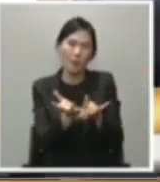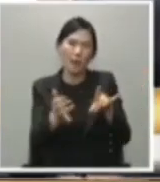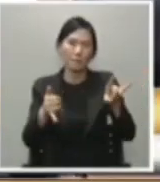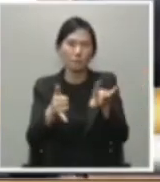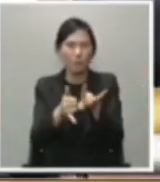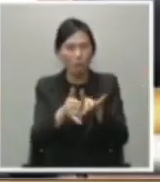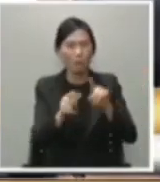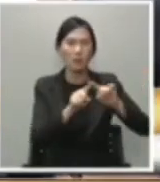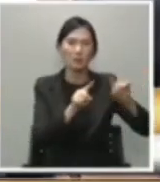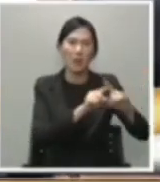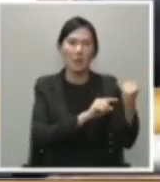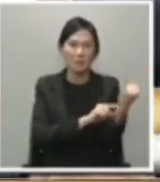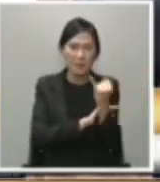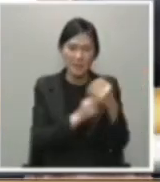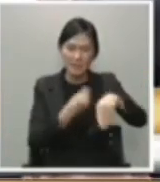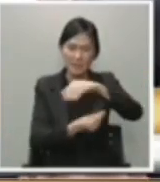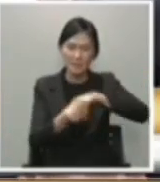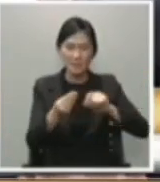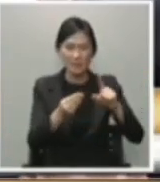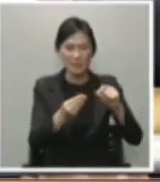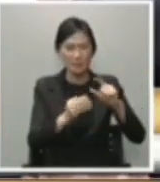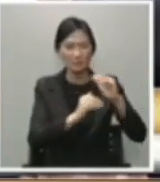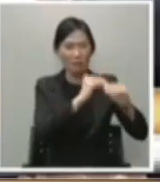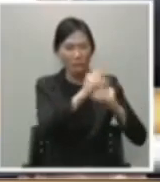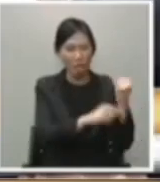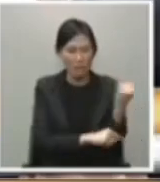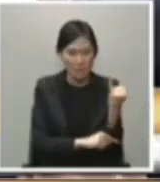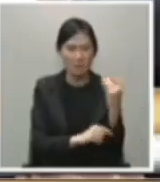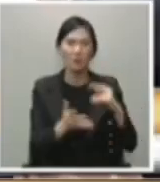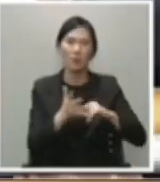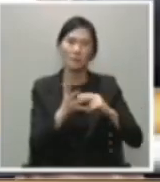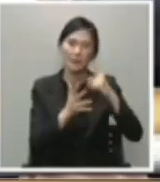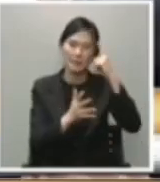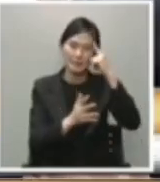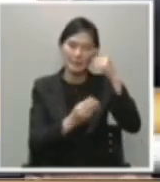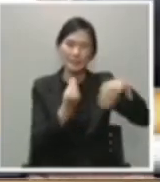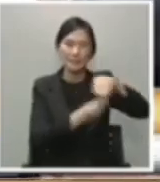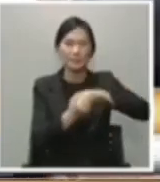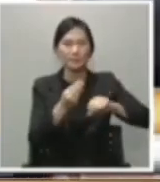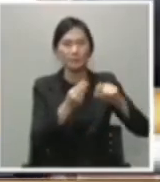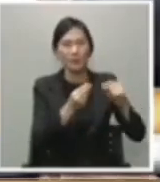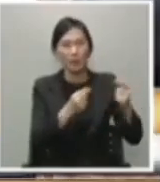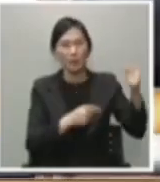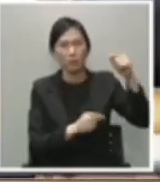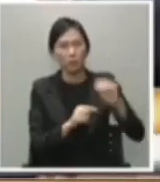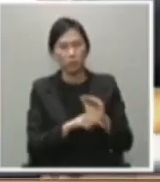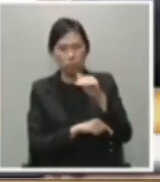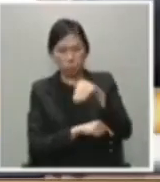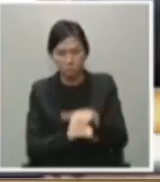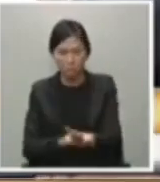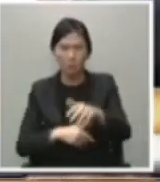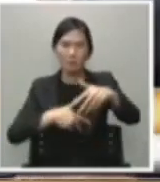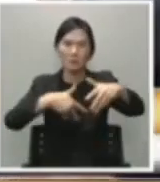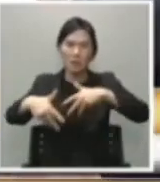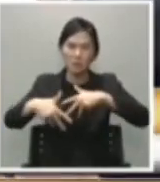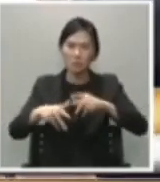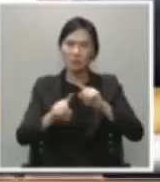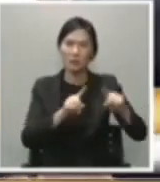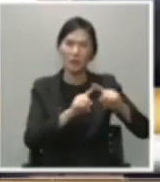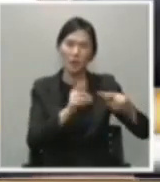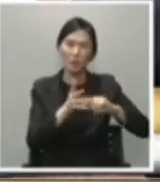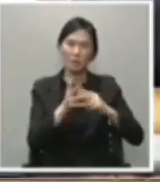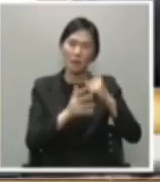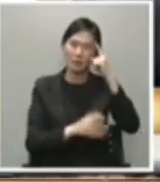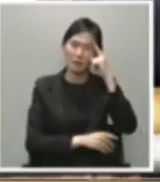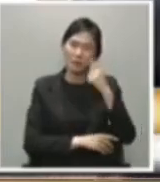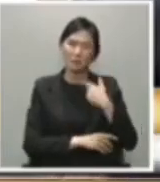กิจส่งผลกระทบให้เศรษฐกิจตกต่ำกับประชาชนทุกภาคส่วนจนก่